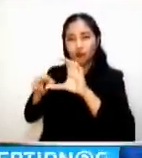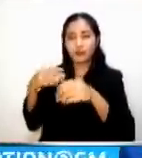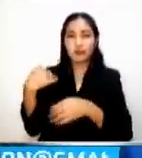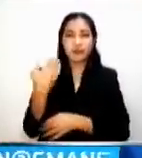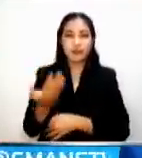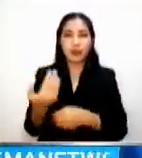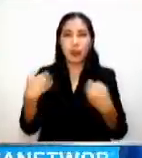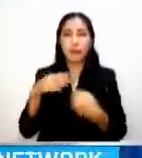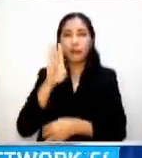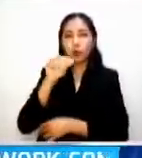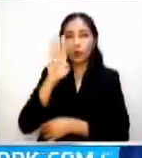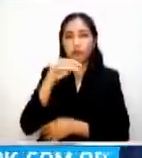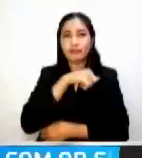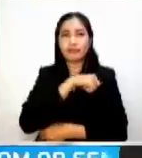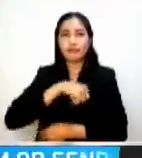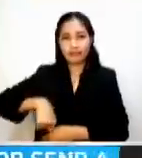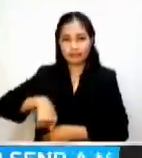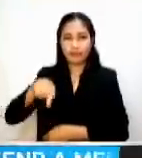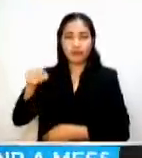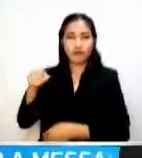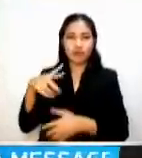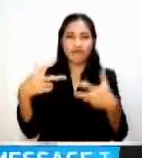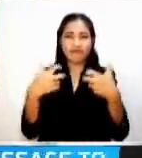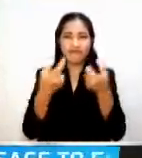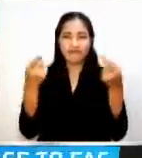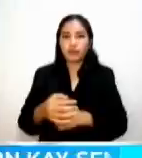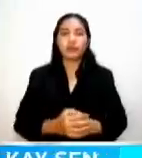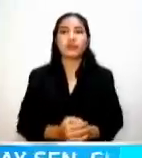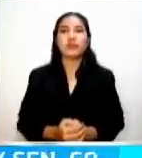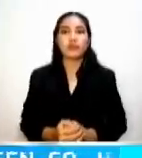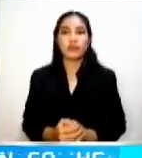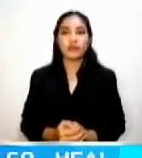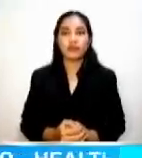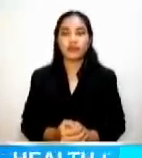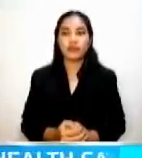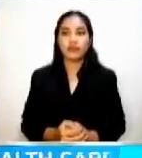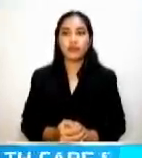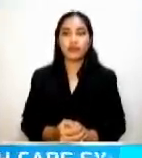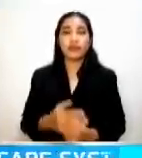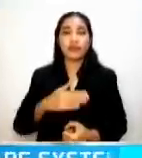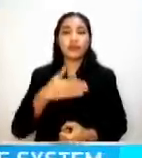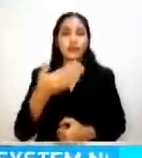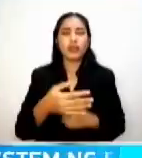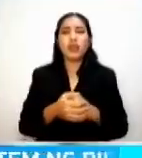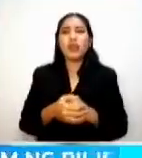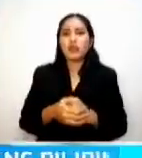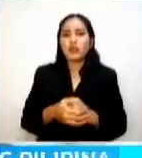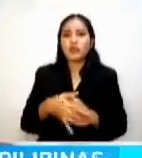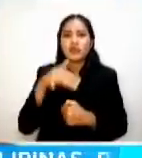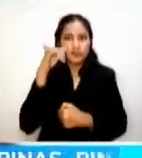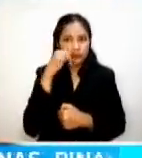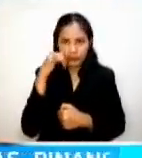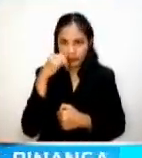mga naararong sasakyan. Patuloy ang imbestigasyon. Nahuli ka mang panaloob sa isang tindahan sa Zamboanga